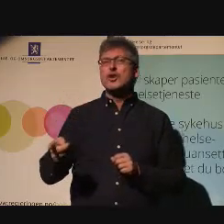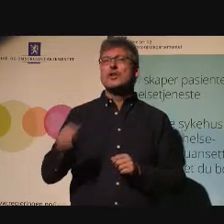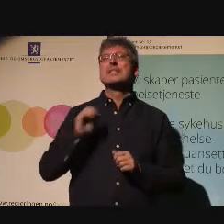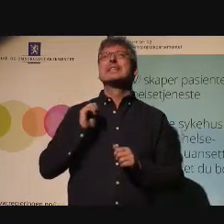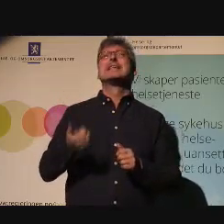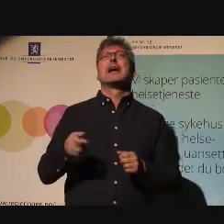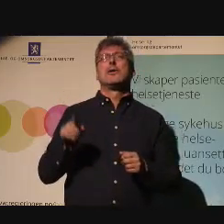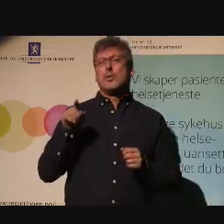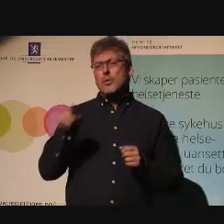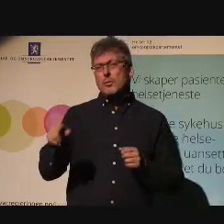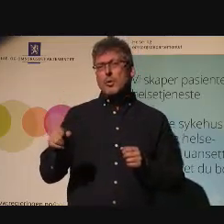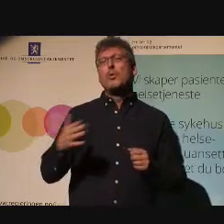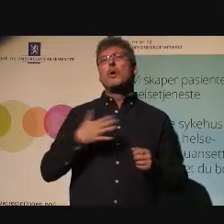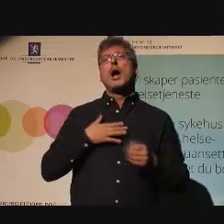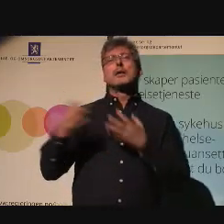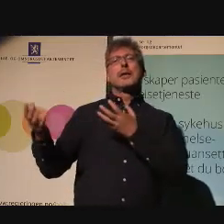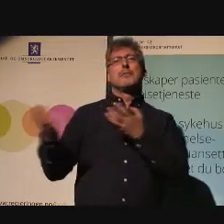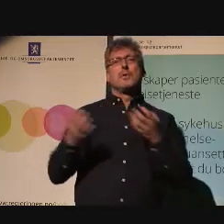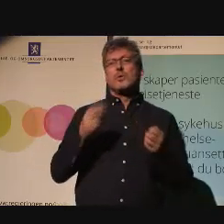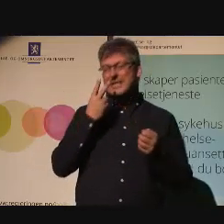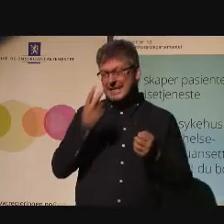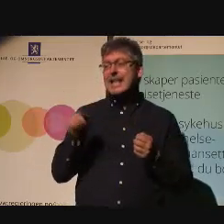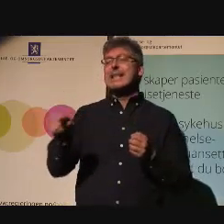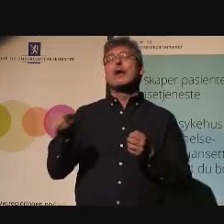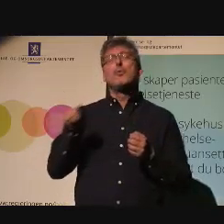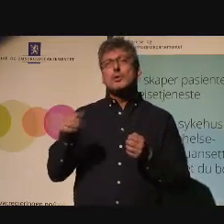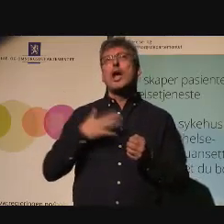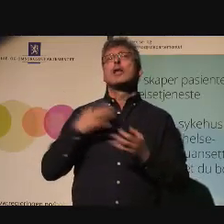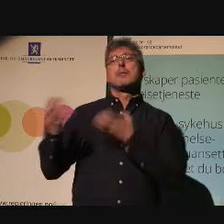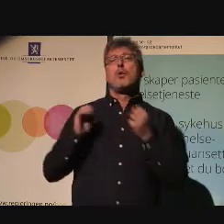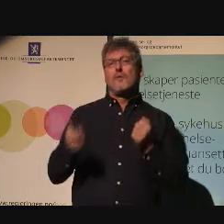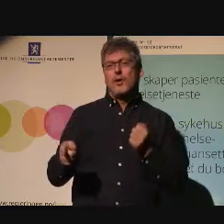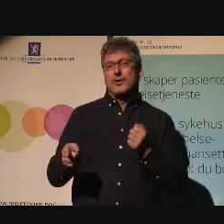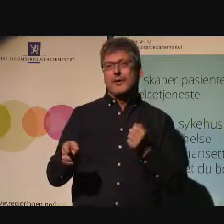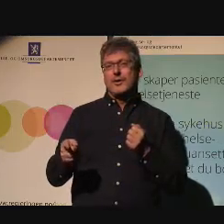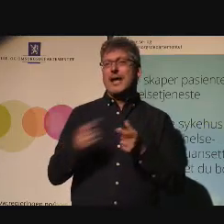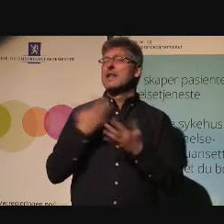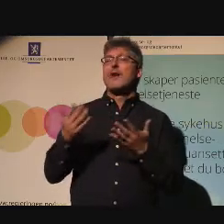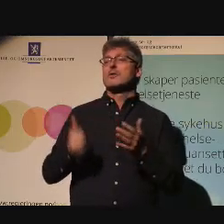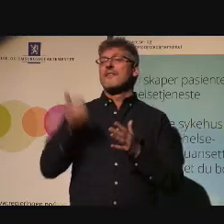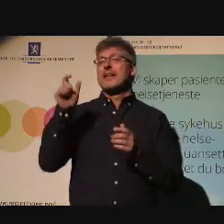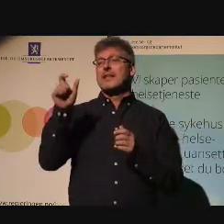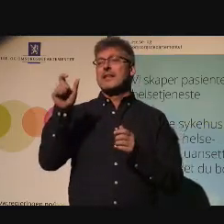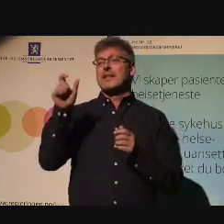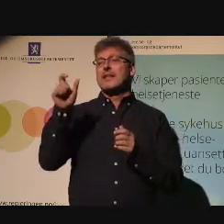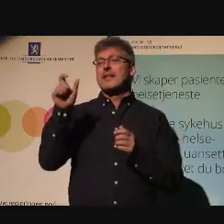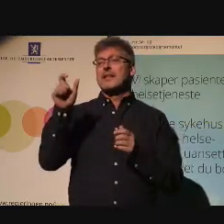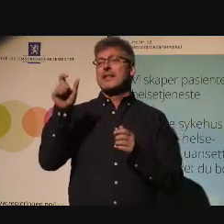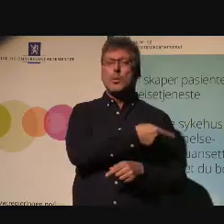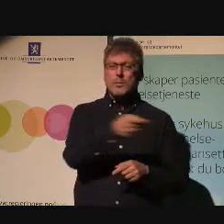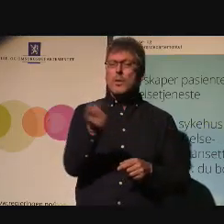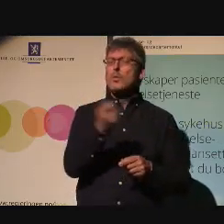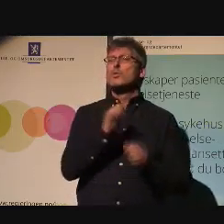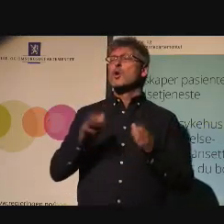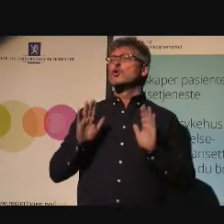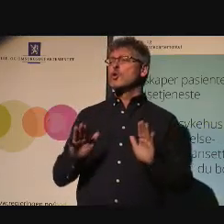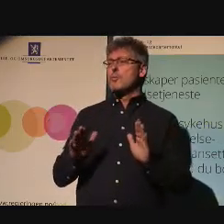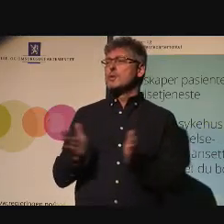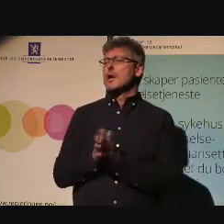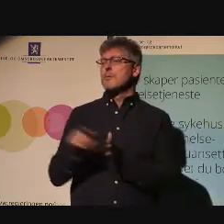for å se det som hun hadde behov for, eller som var viktig for henne. Noen skulle ha stoppet opp sammen med henne lenge